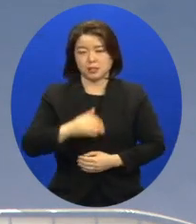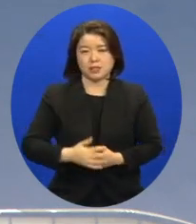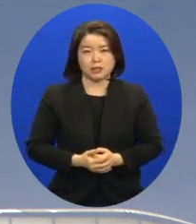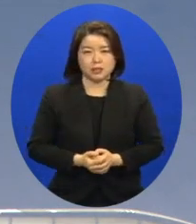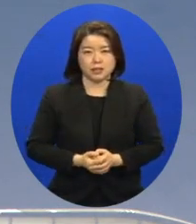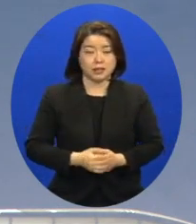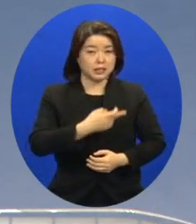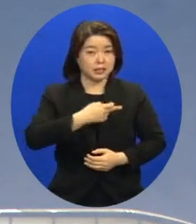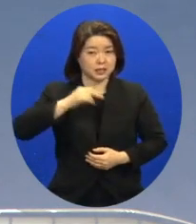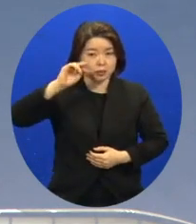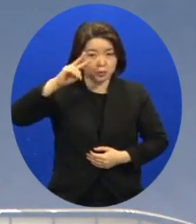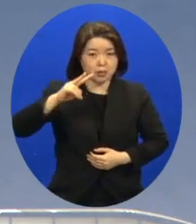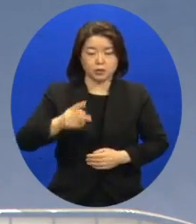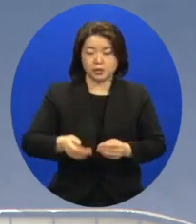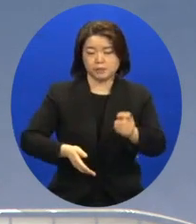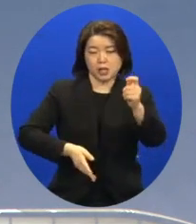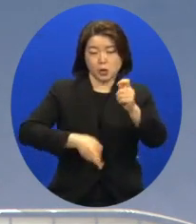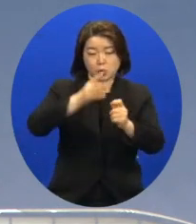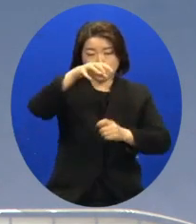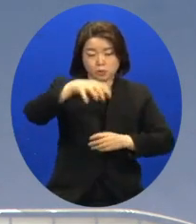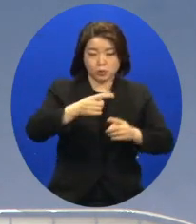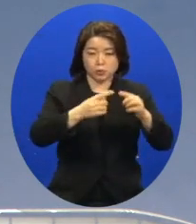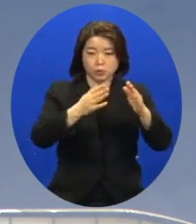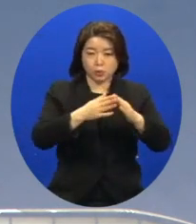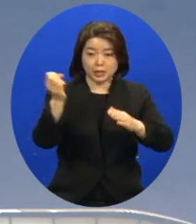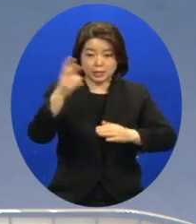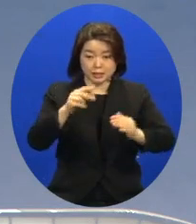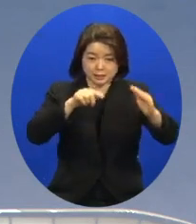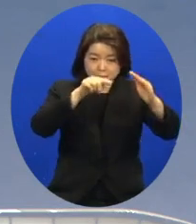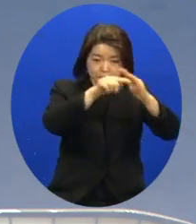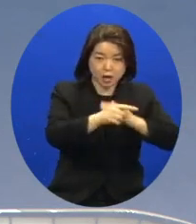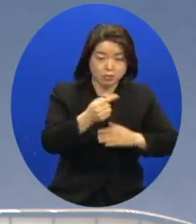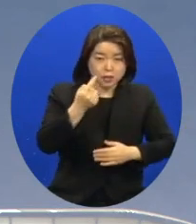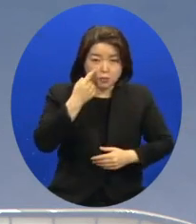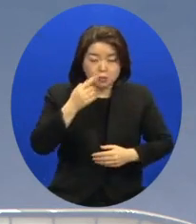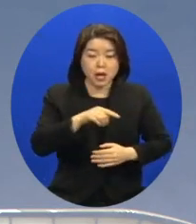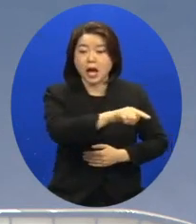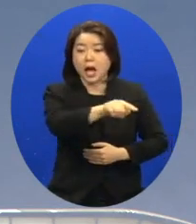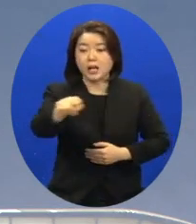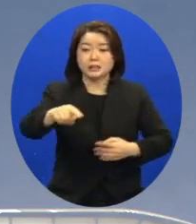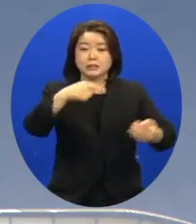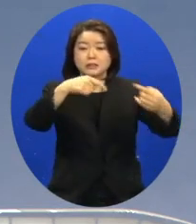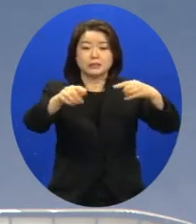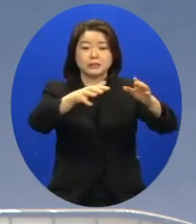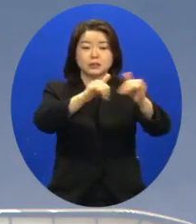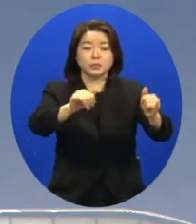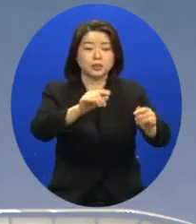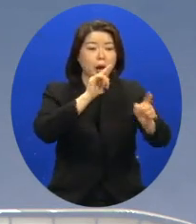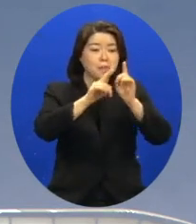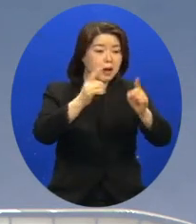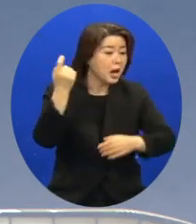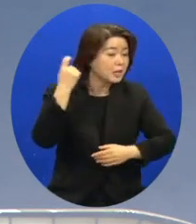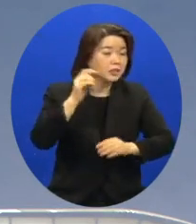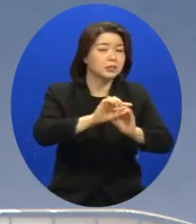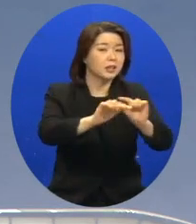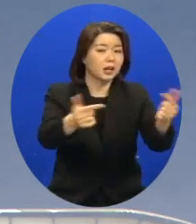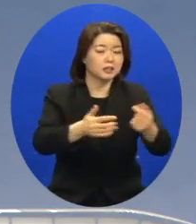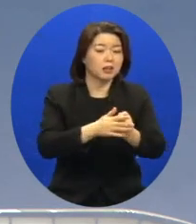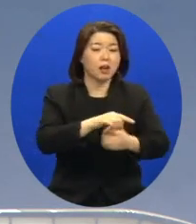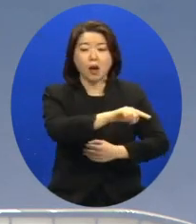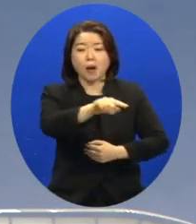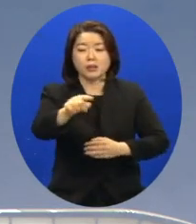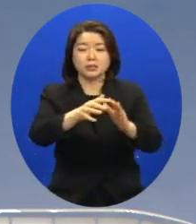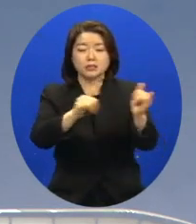사도 바울이 고린도 교회를 이제 다시 방문하면 그 고린도 교회 지도자들의 말을 들을 게 아니고